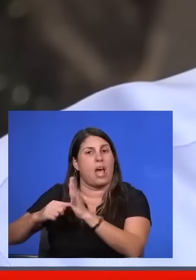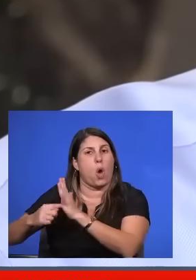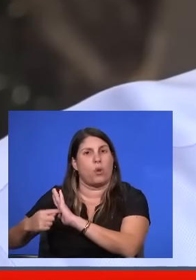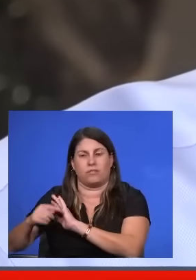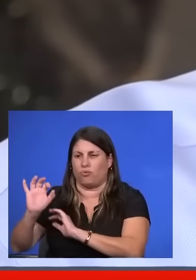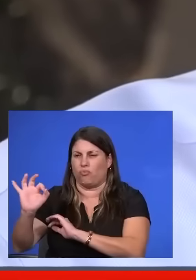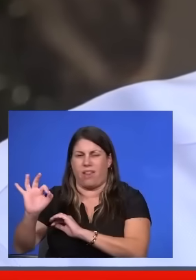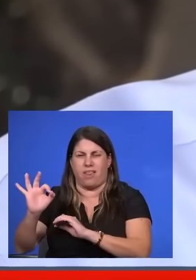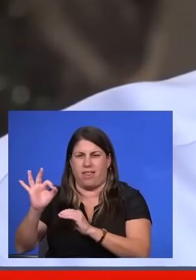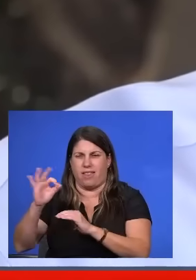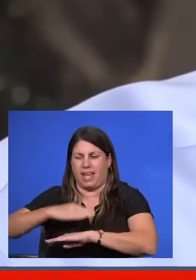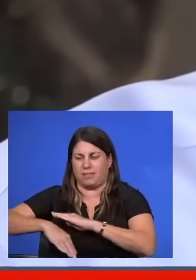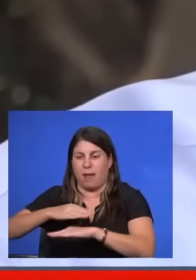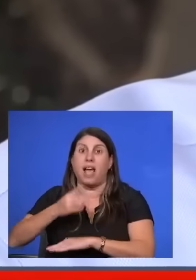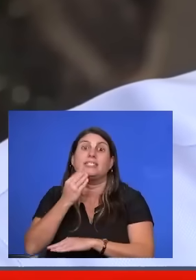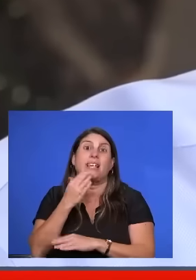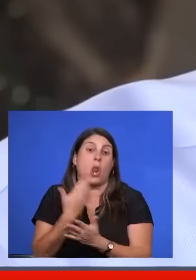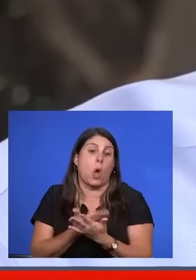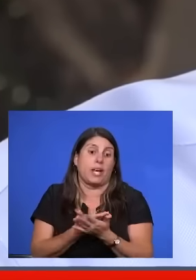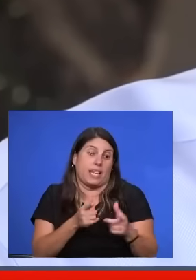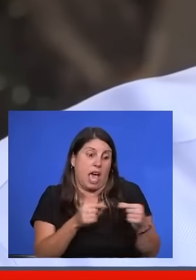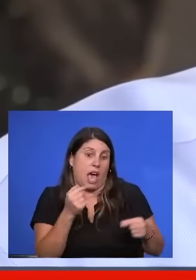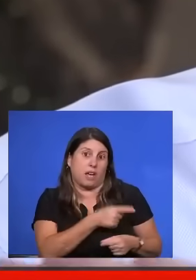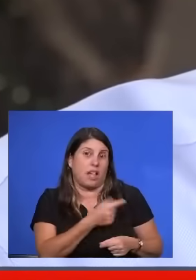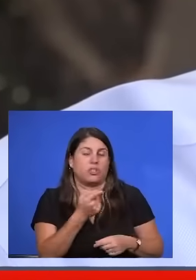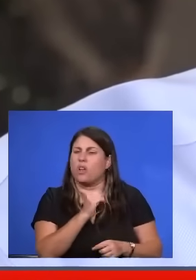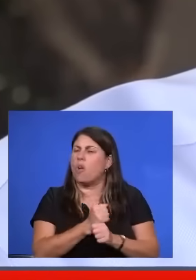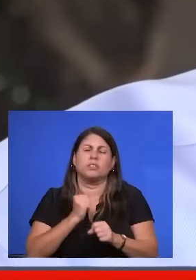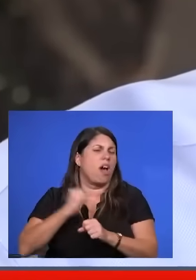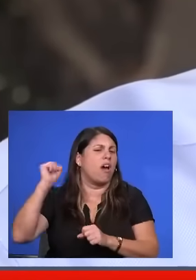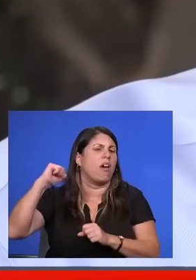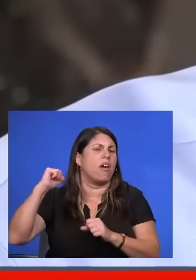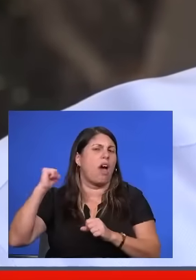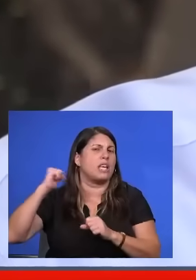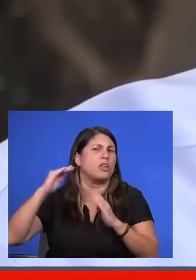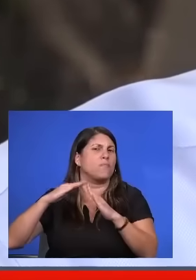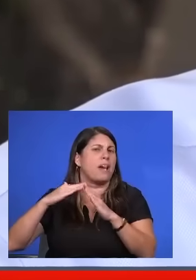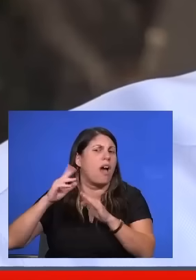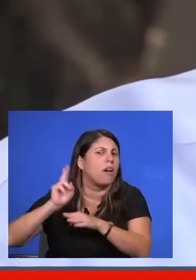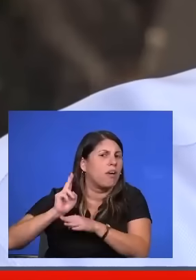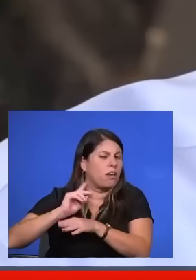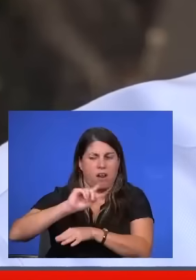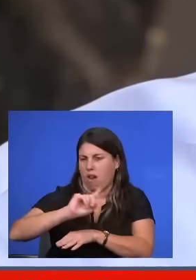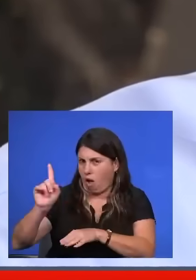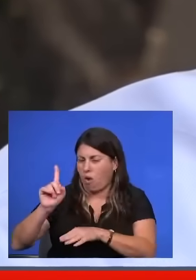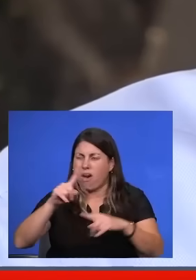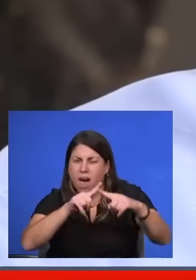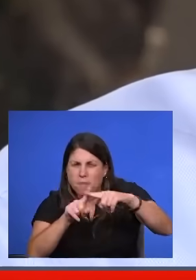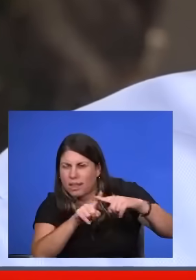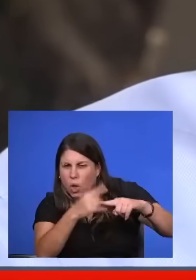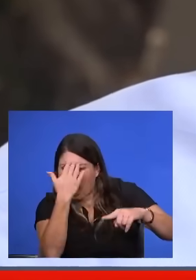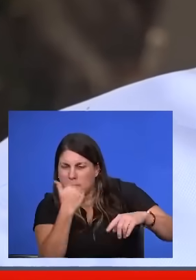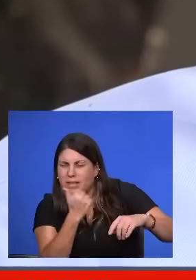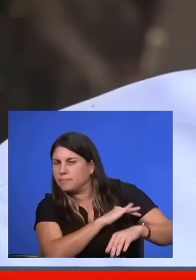הוכיחה בעזה שהיא לא עושה יותר רקש בגג, היא הולכת על כל המטרות שמסומנות חמאס, אותו דבר יהיה